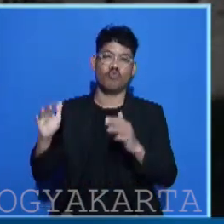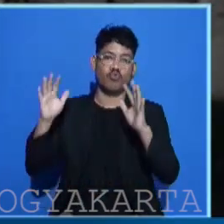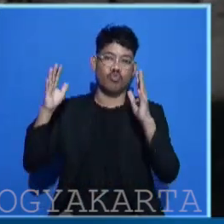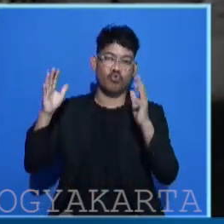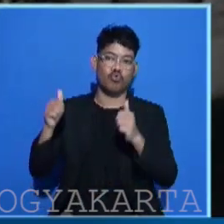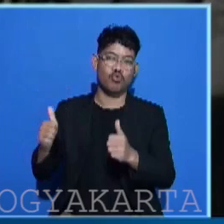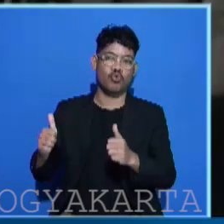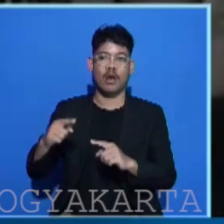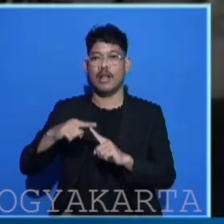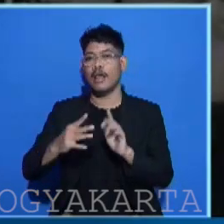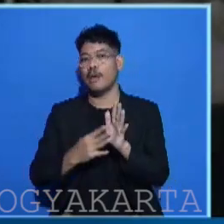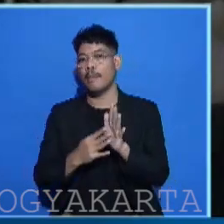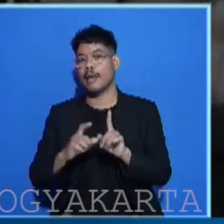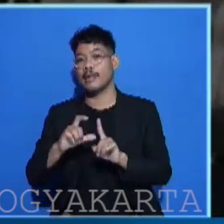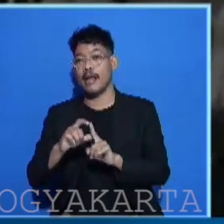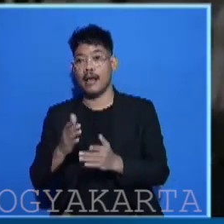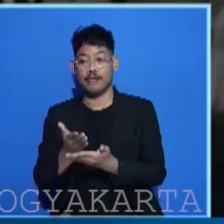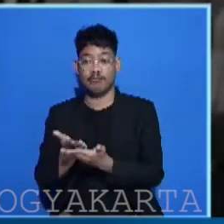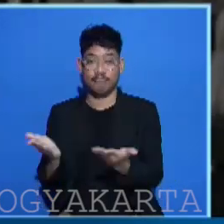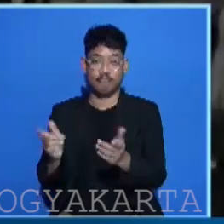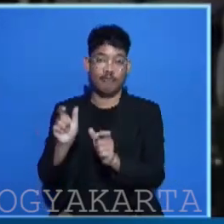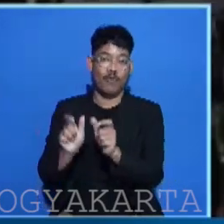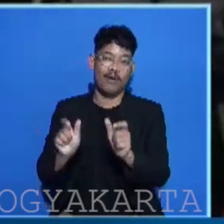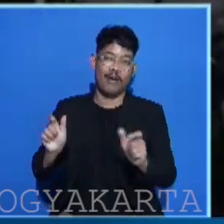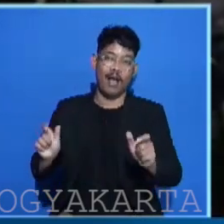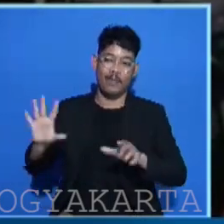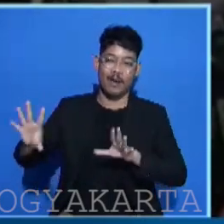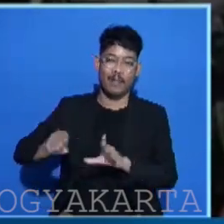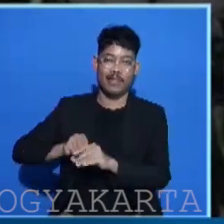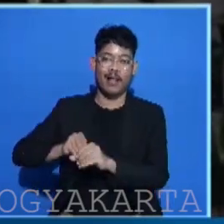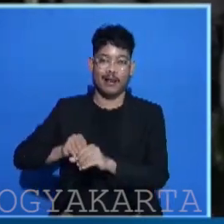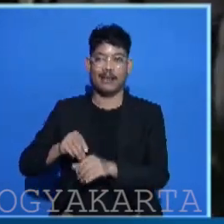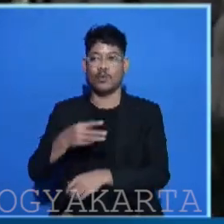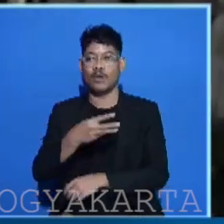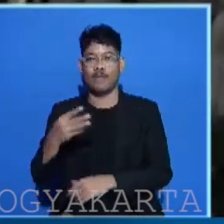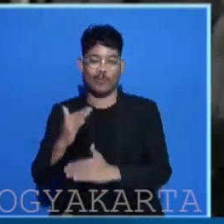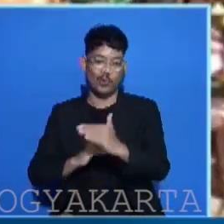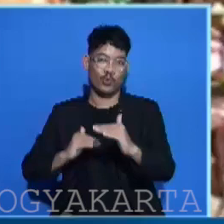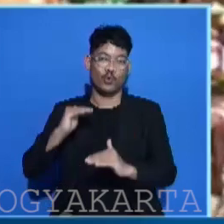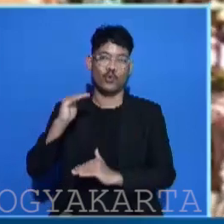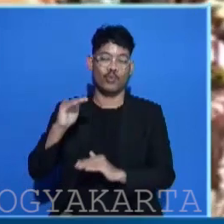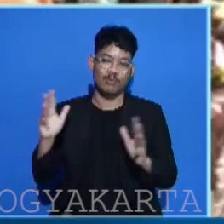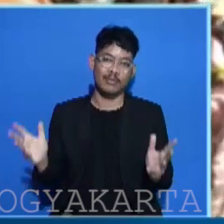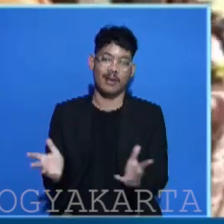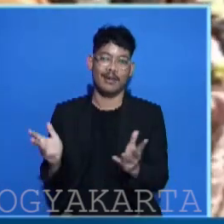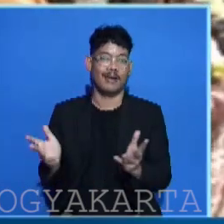dalam meningkatkan kesejahteraan rakyat sebagai program terpadu antar TNI, masyarakat, dan Pemda.